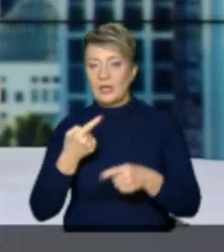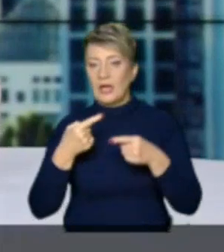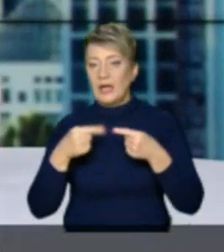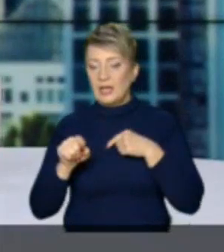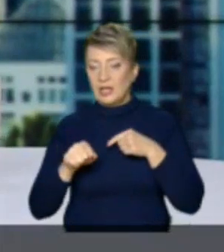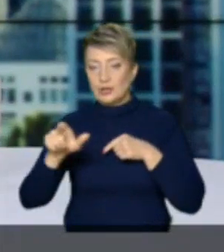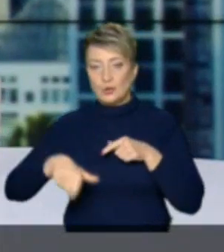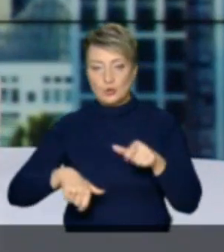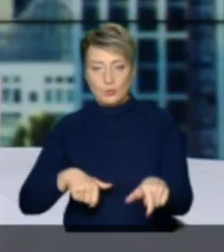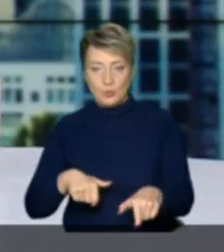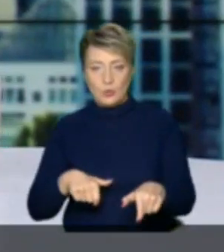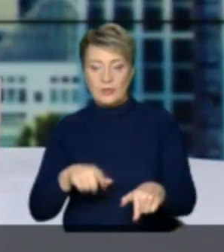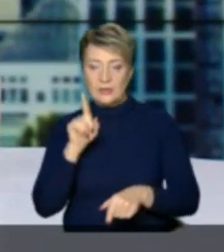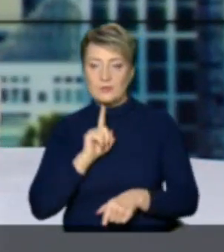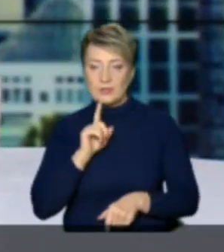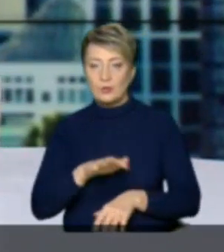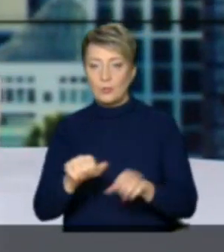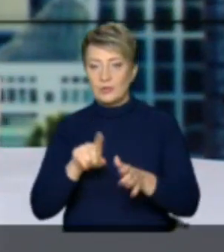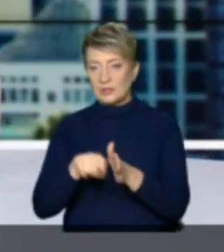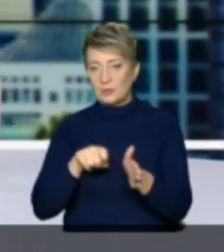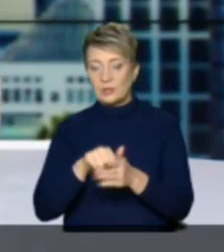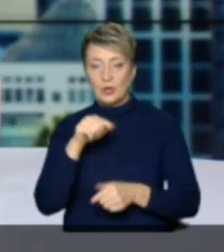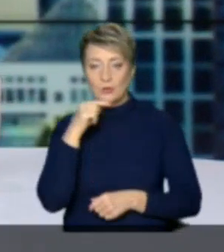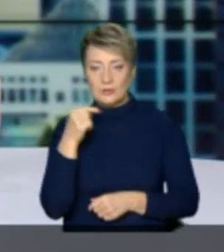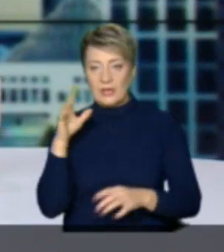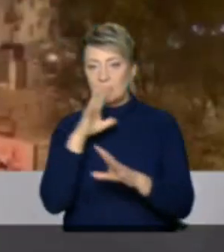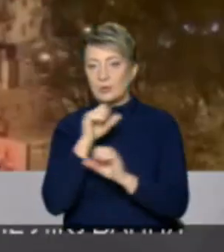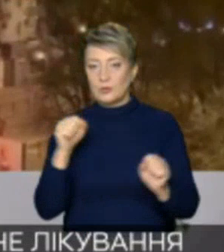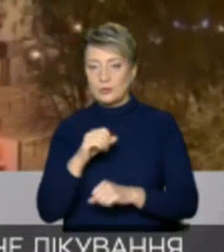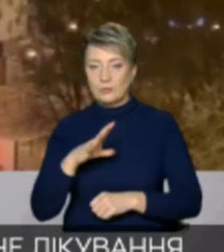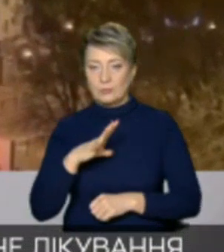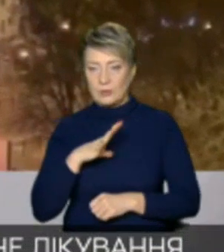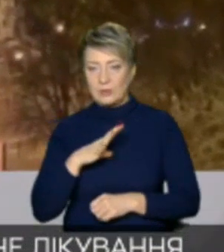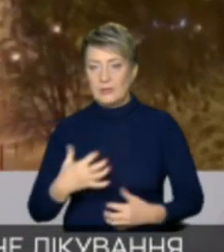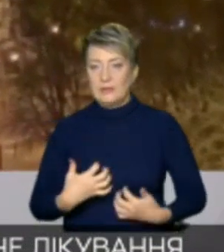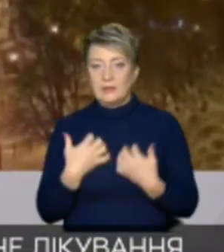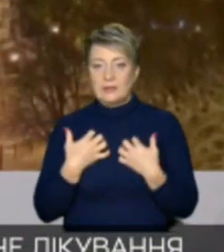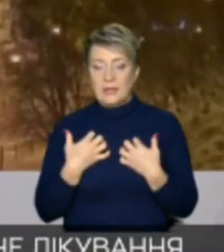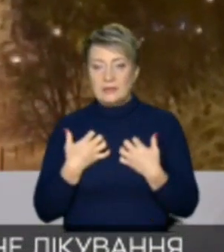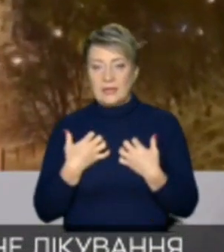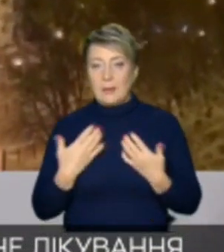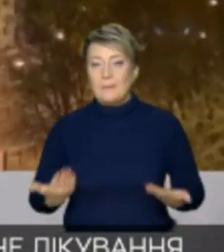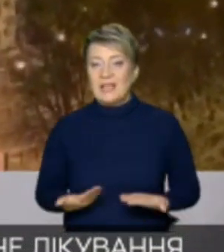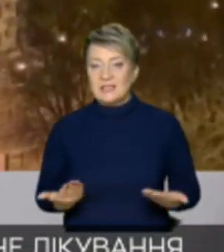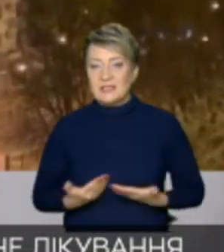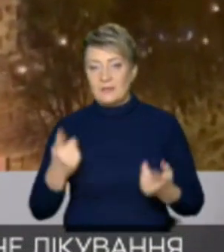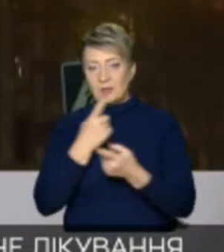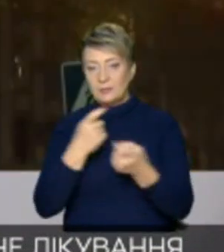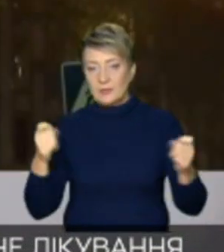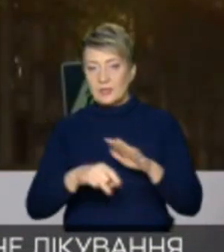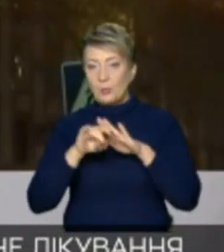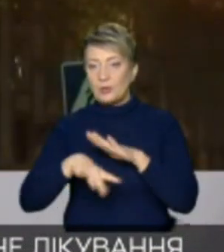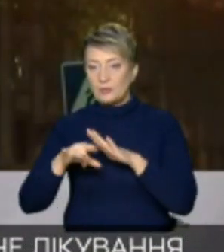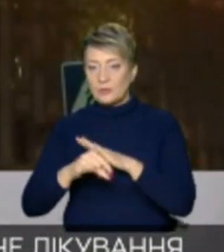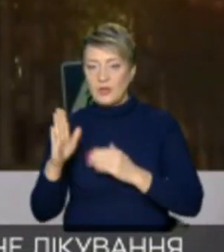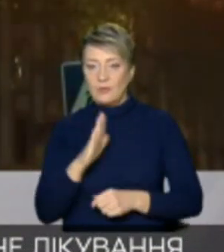тимчасово окупованому Донецьку росіянам цієї ночі було дуже спекотно. Місцеві пабліки повідомляють про прильоти у Ворошиловському районі,